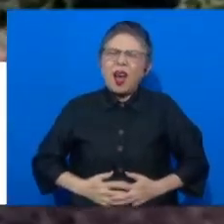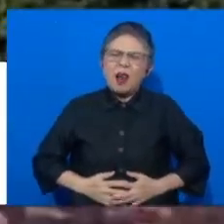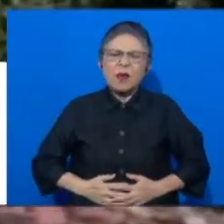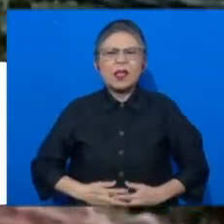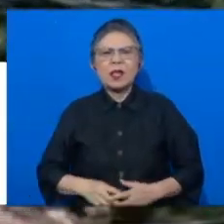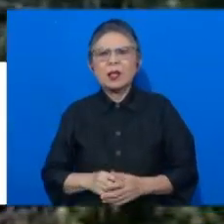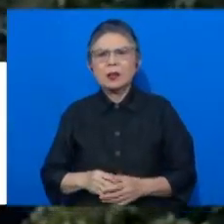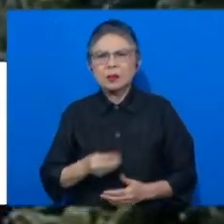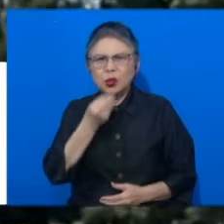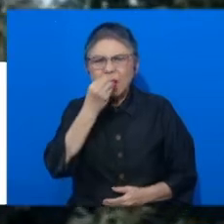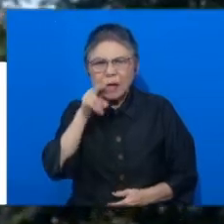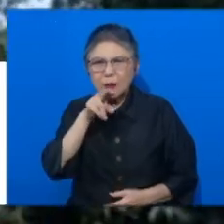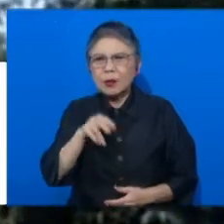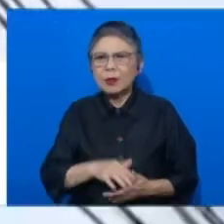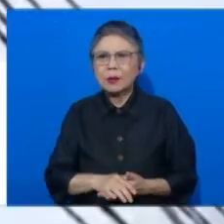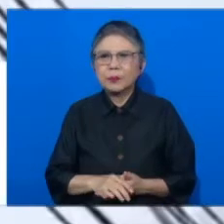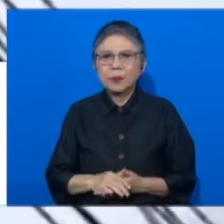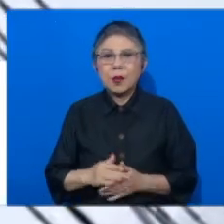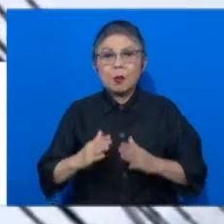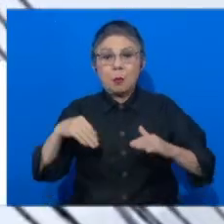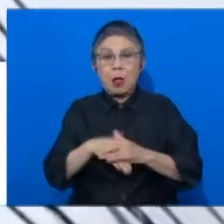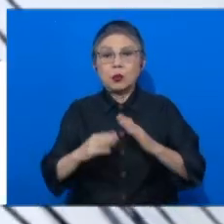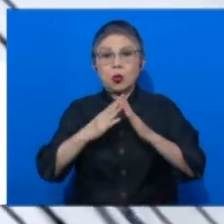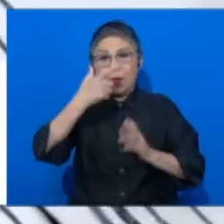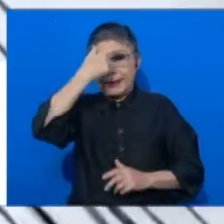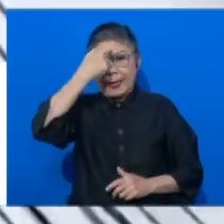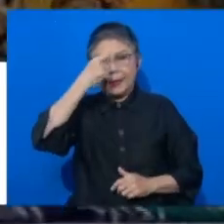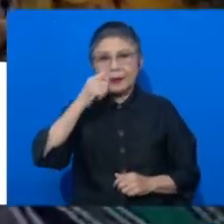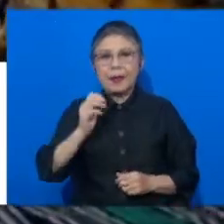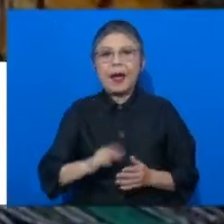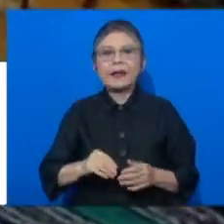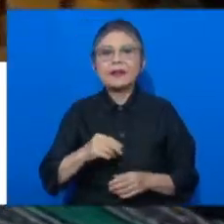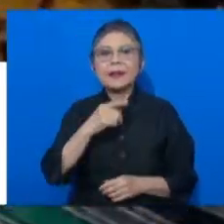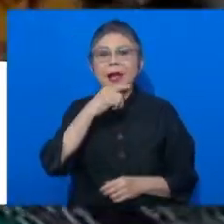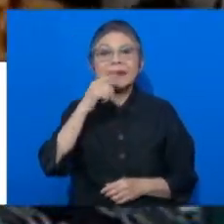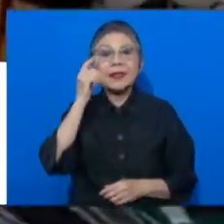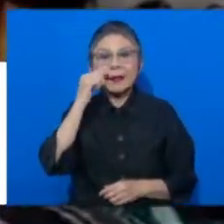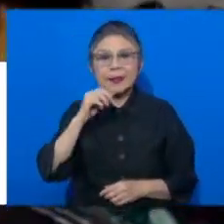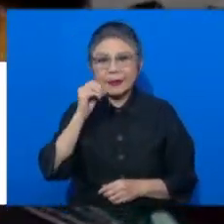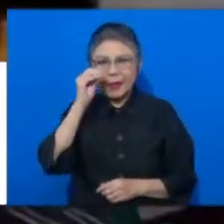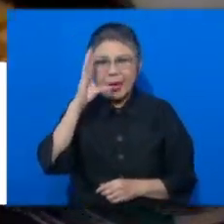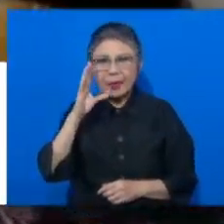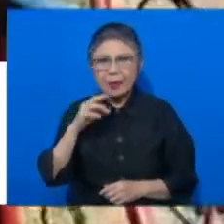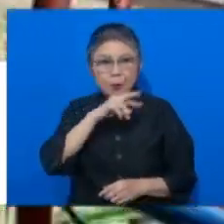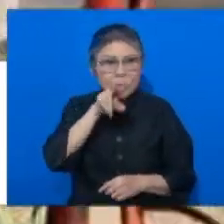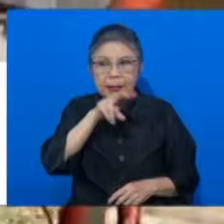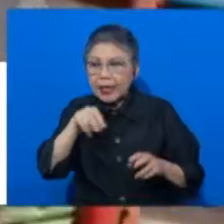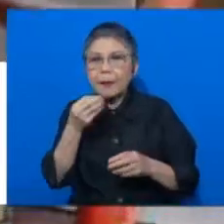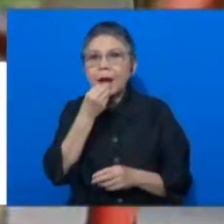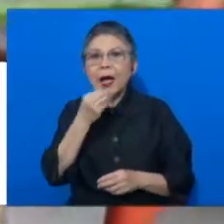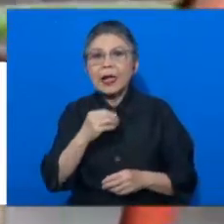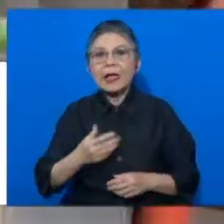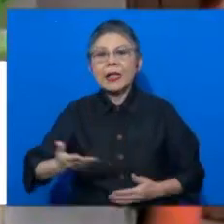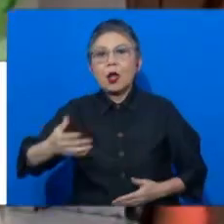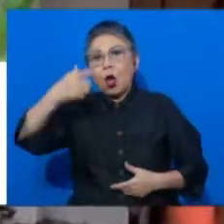atap gedung rawat inap RSUD Abdurrahim Situbondo Selasa siang. Monyet ekor panjang ini diduga mengincar makanan pengunjung